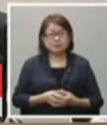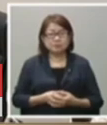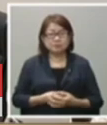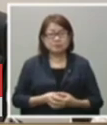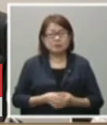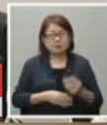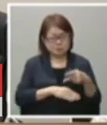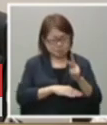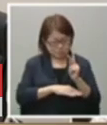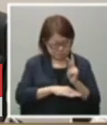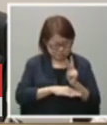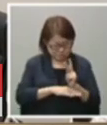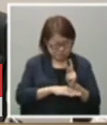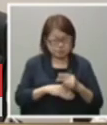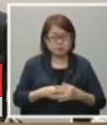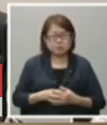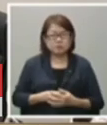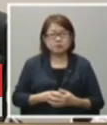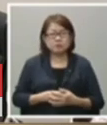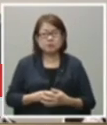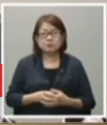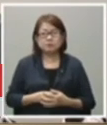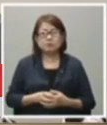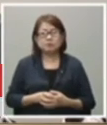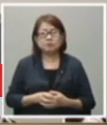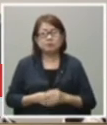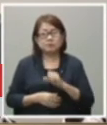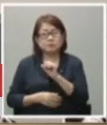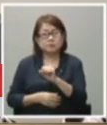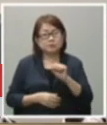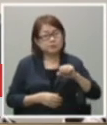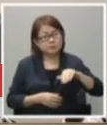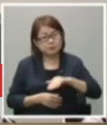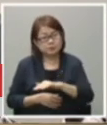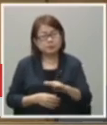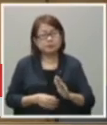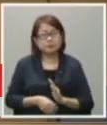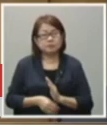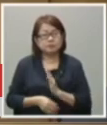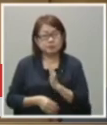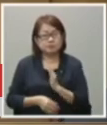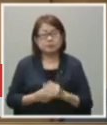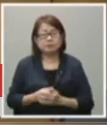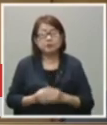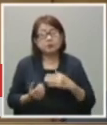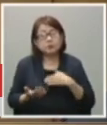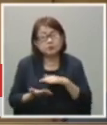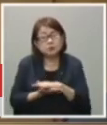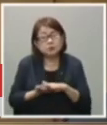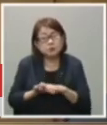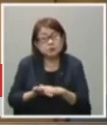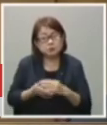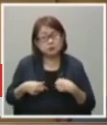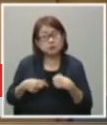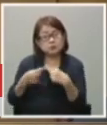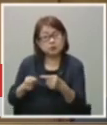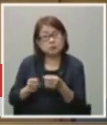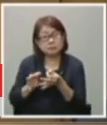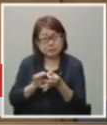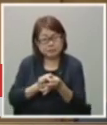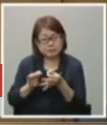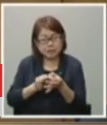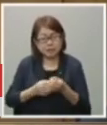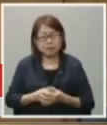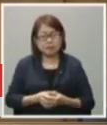กราบเรียนท่านประธานสภาที่เคารพนะครับท่านสมาชิกผู้ทรงเกียรติทั้งหลายขออนุญาตกล่าวชี้แจงคำอภิปรายของท่านดังนี้น